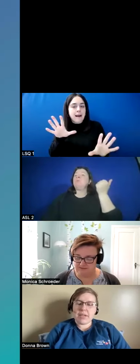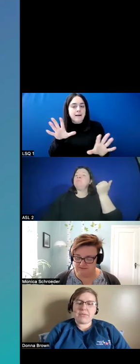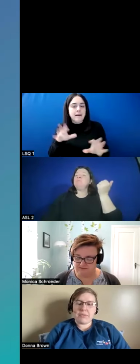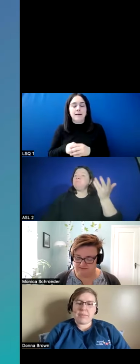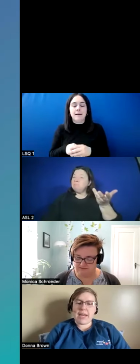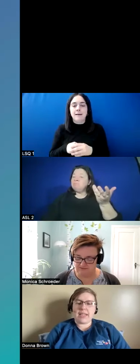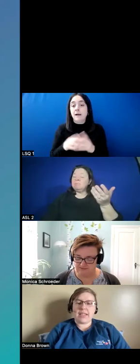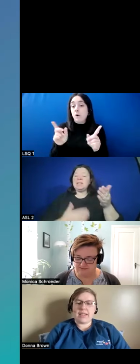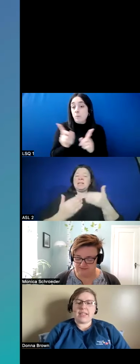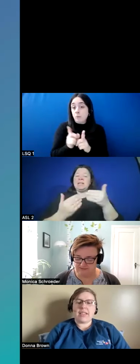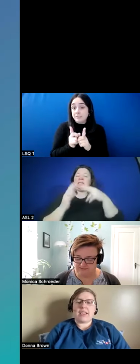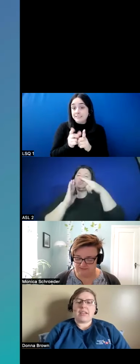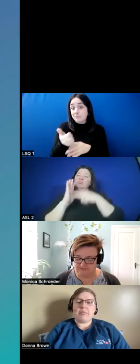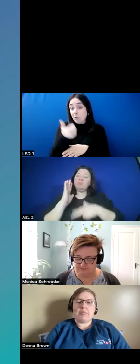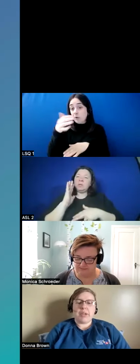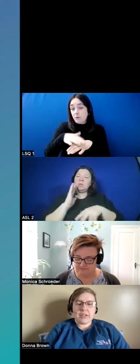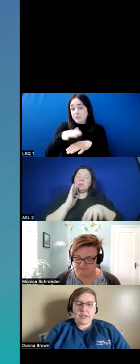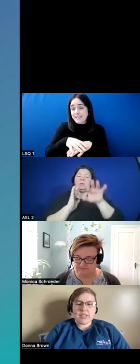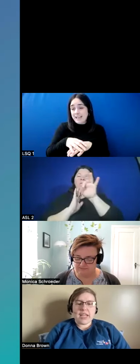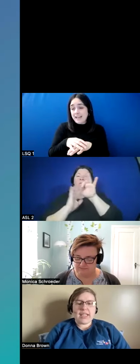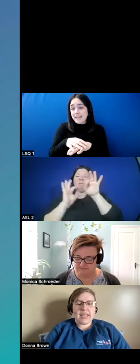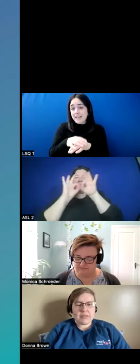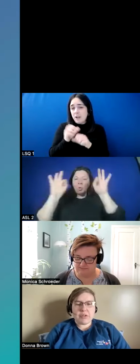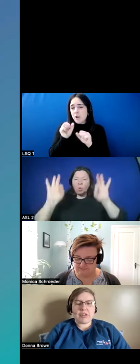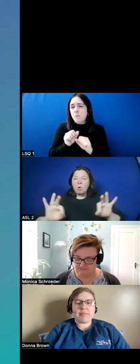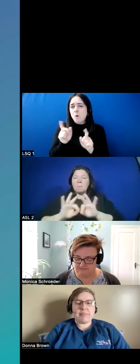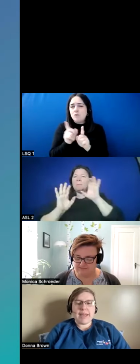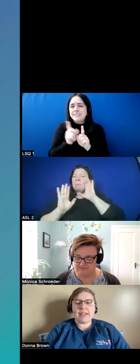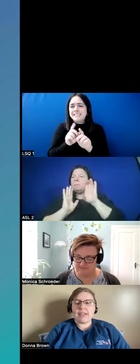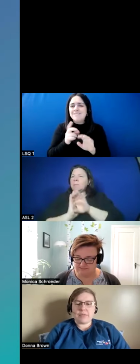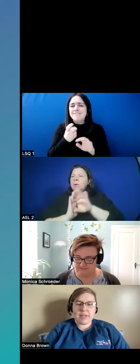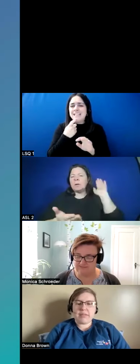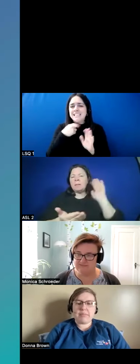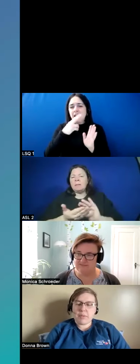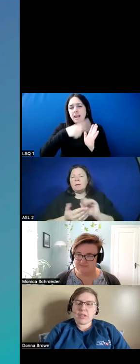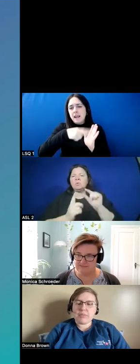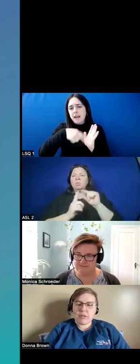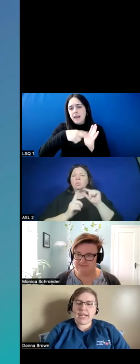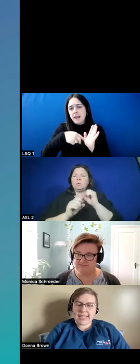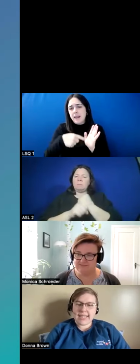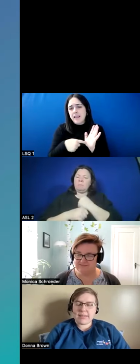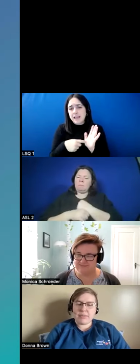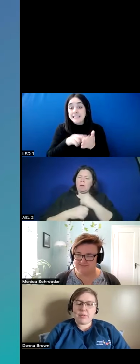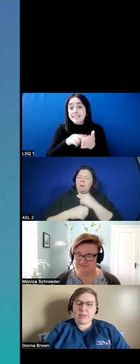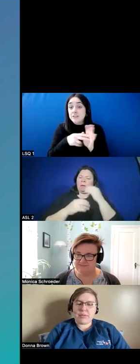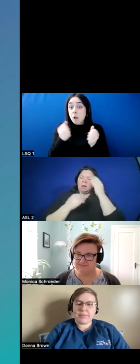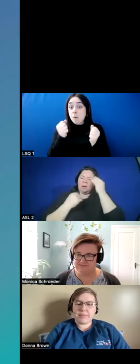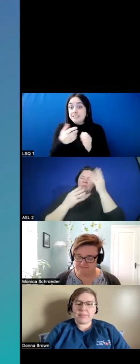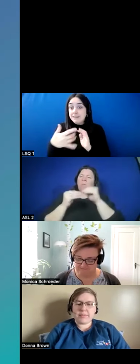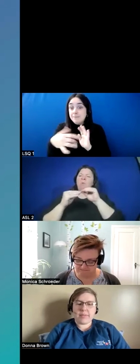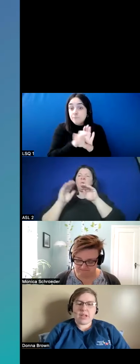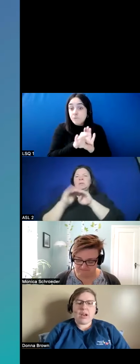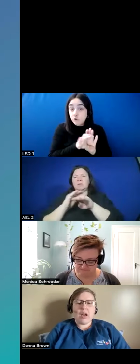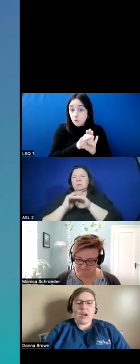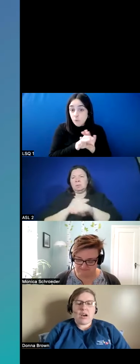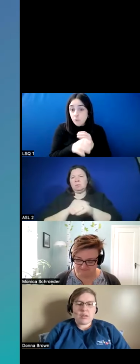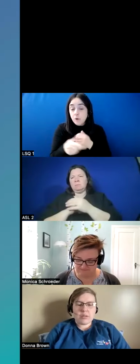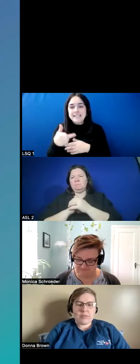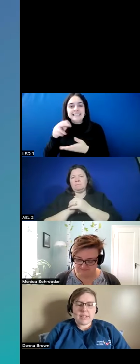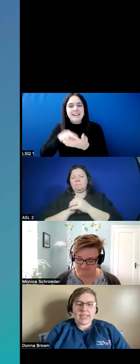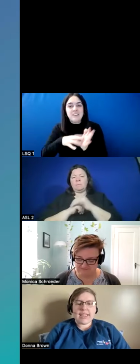mieux, utilisez un format facile à lire, easy read. Des photos et moins de mots rendent les